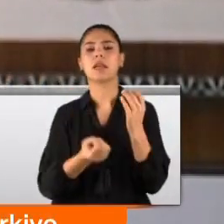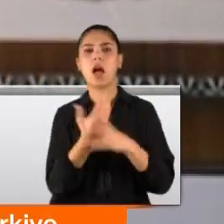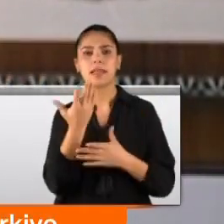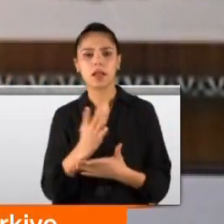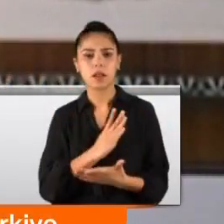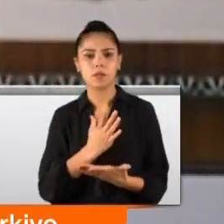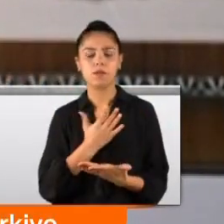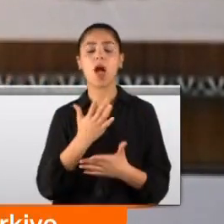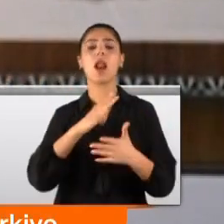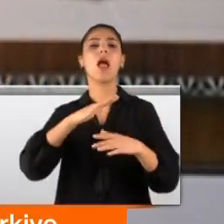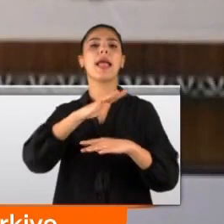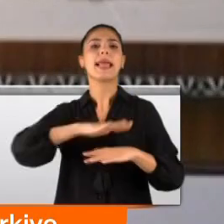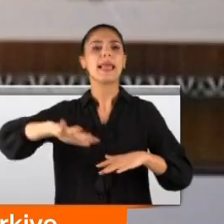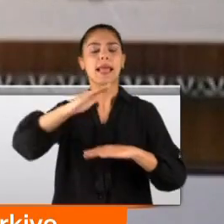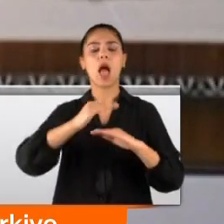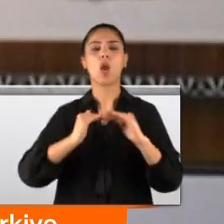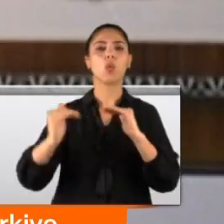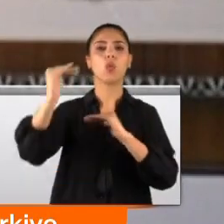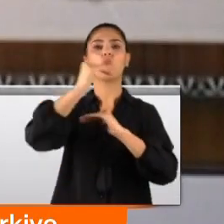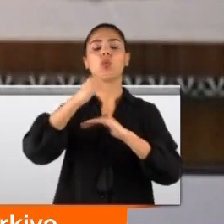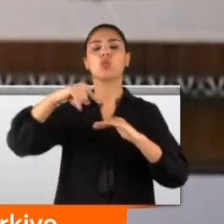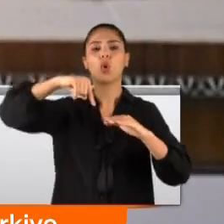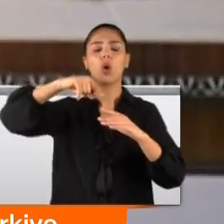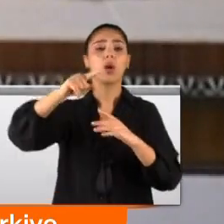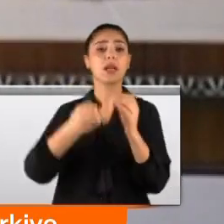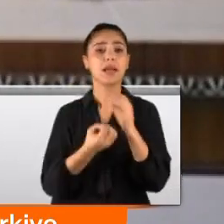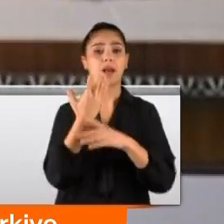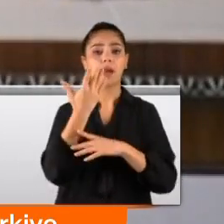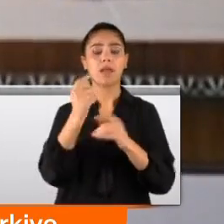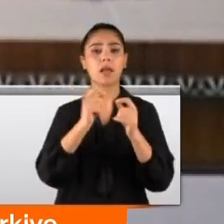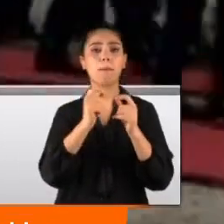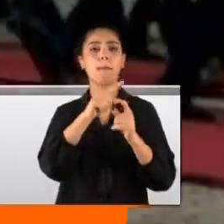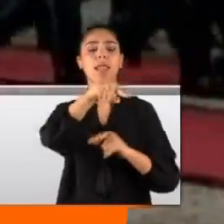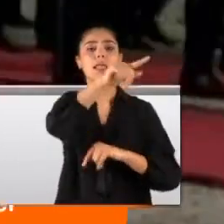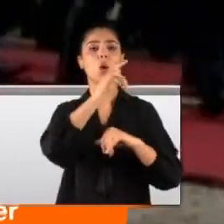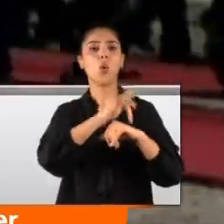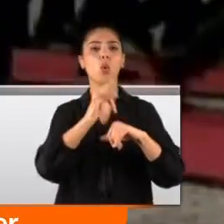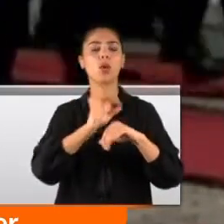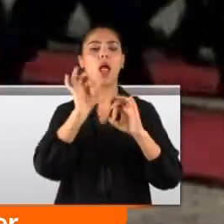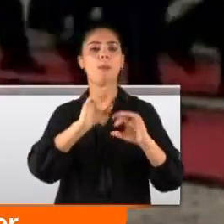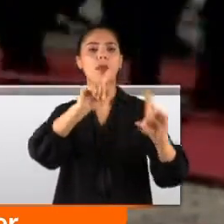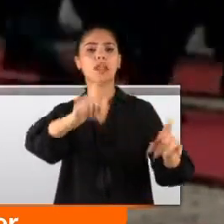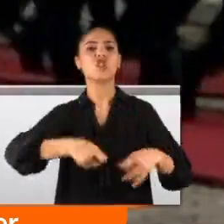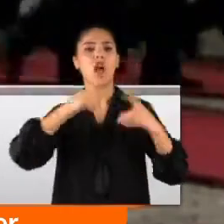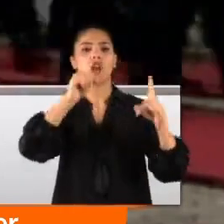yerüstü hepsi maalesef Batı tarafından sömürülmüştür.